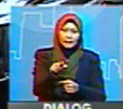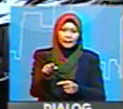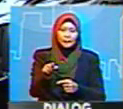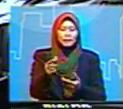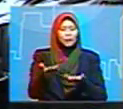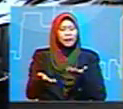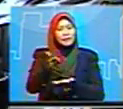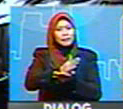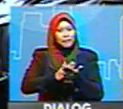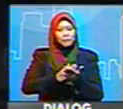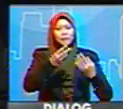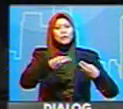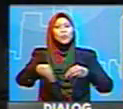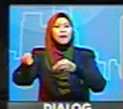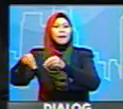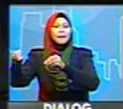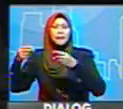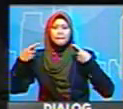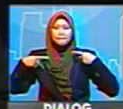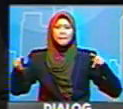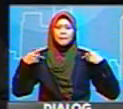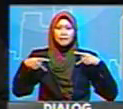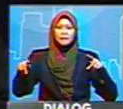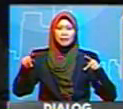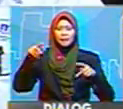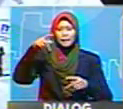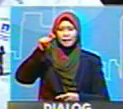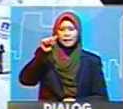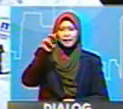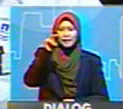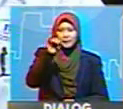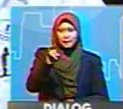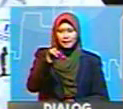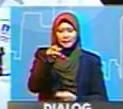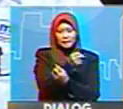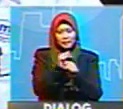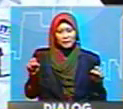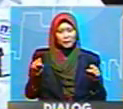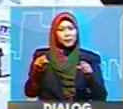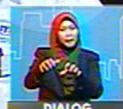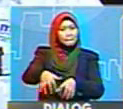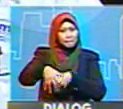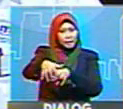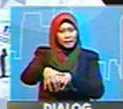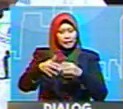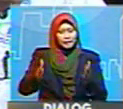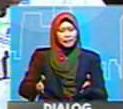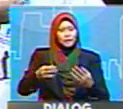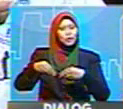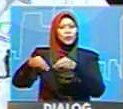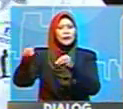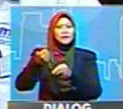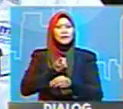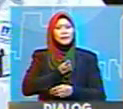akan bawa sendiri ke pasar Tani pasar Tani merupakan satu outlet yang kita sediakan untuk petani menjual sendiri mereka bawa